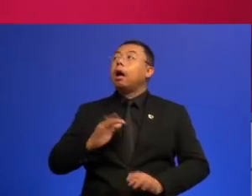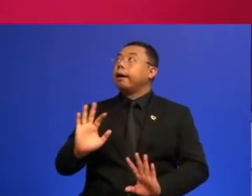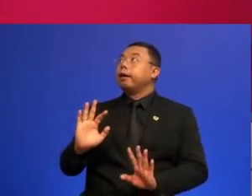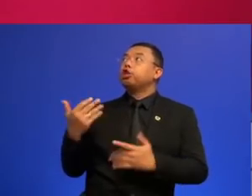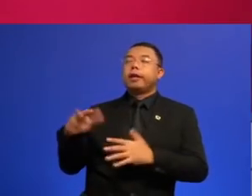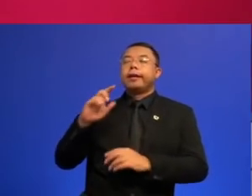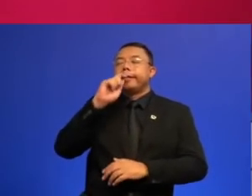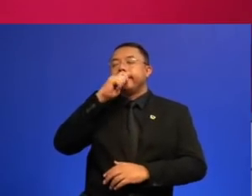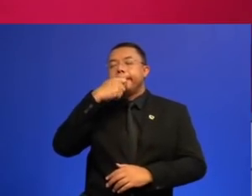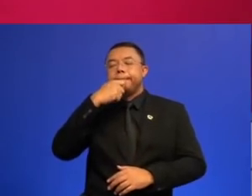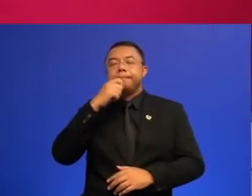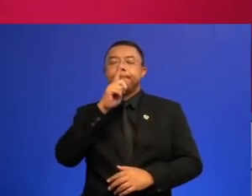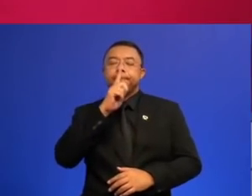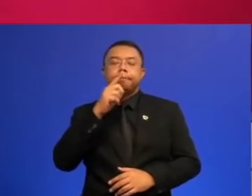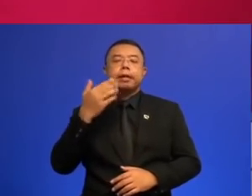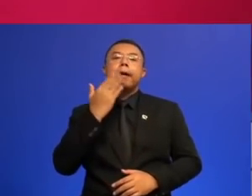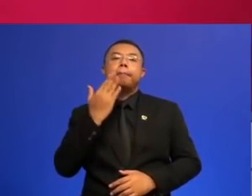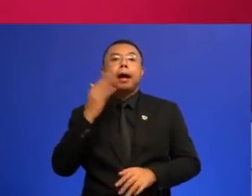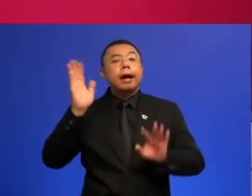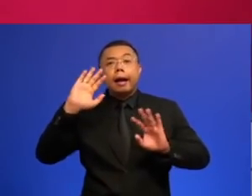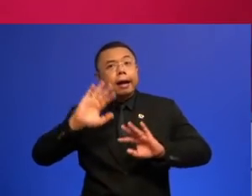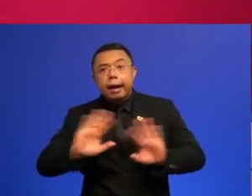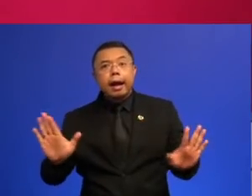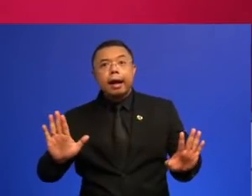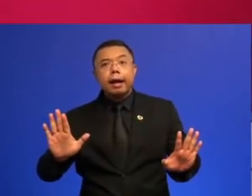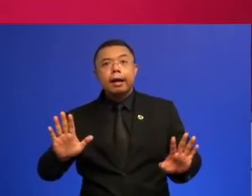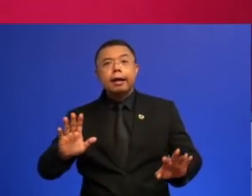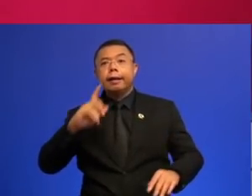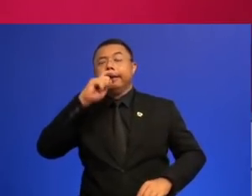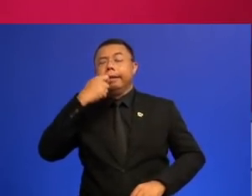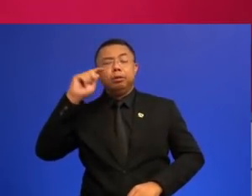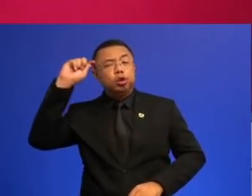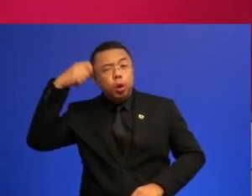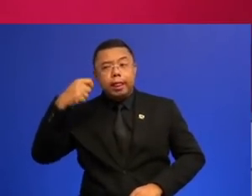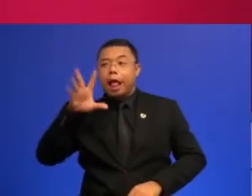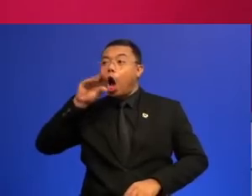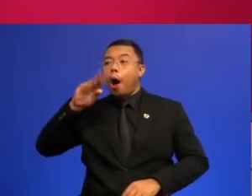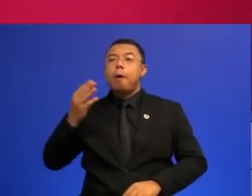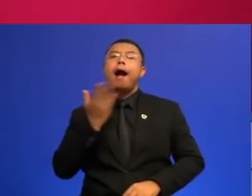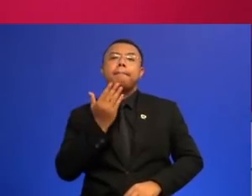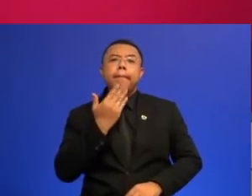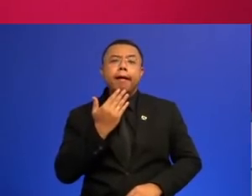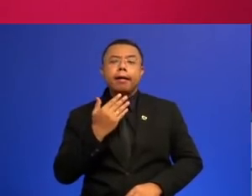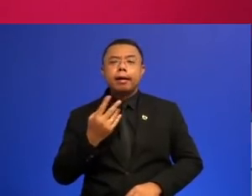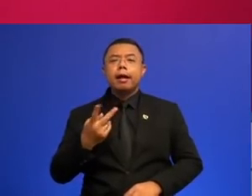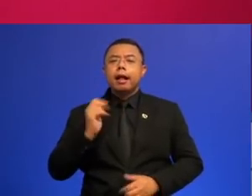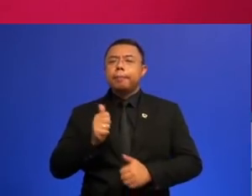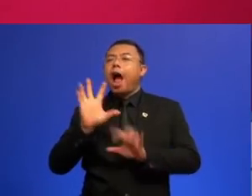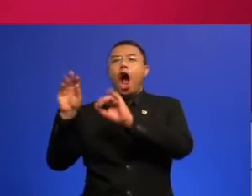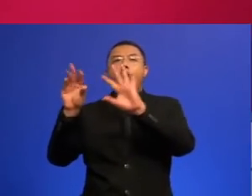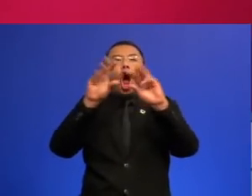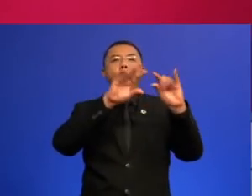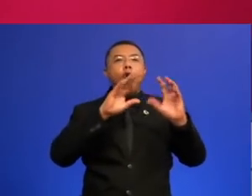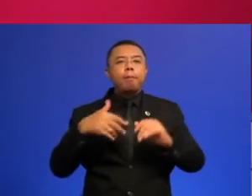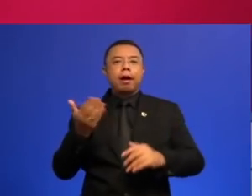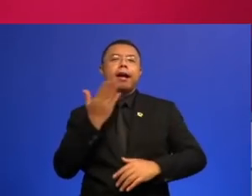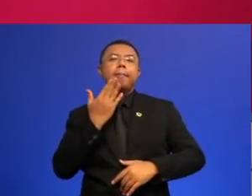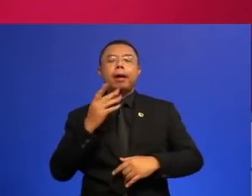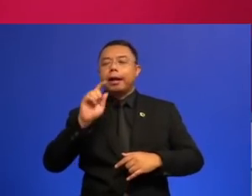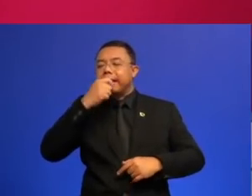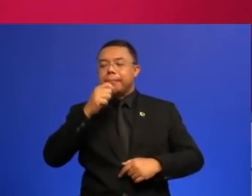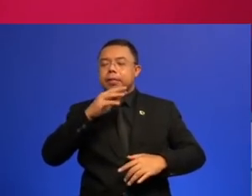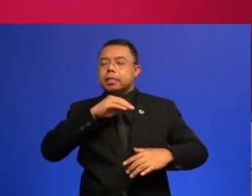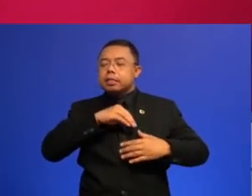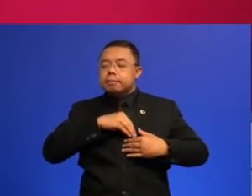diam aja gampang itu. Oh, enggak bisa, diam itu lebih sulit dari ngomong loh. Lebih baik kita ngomong daripada diam, kita